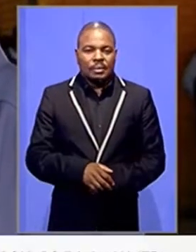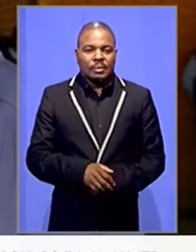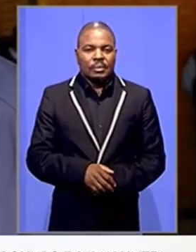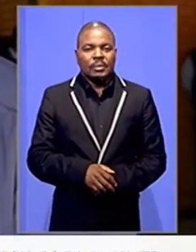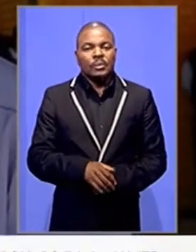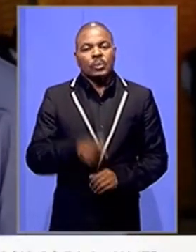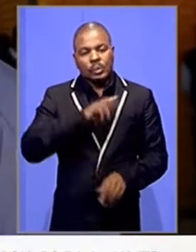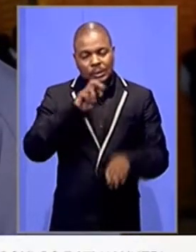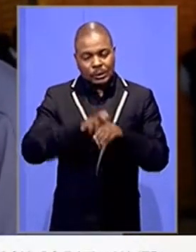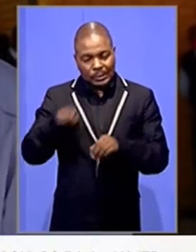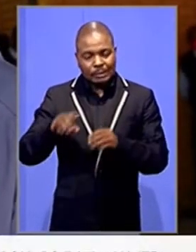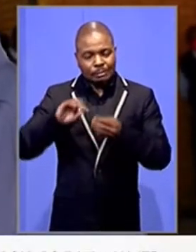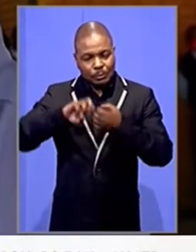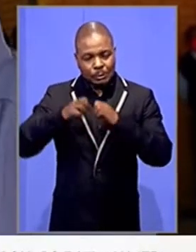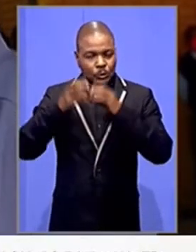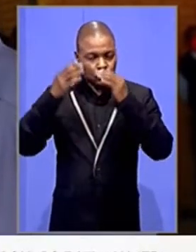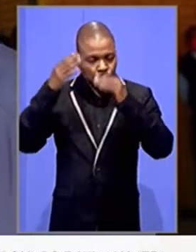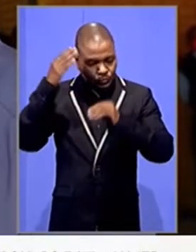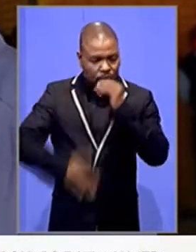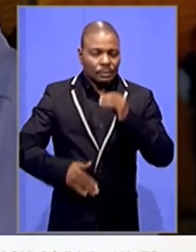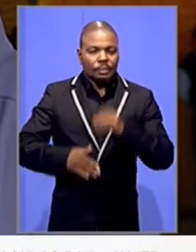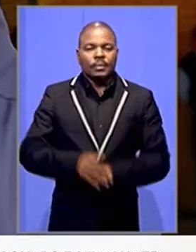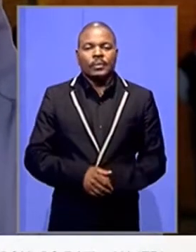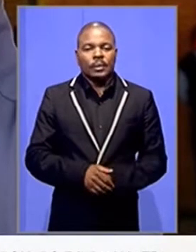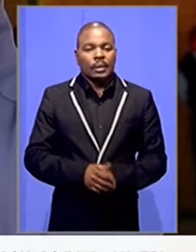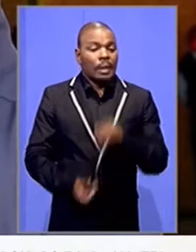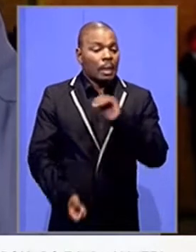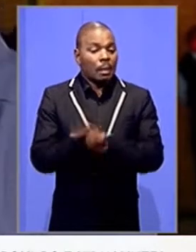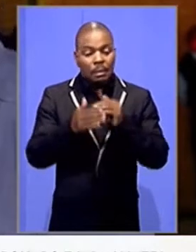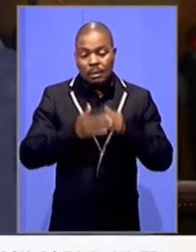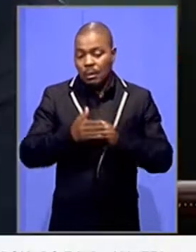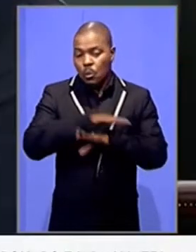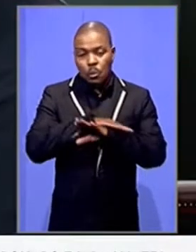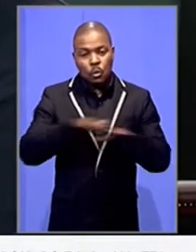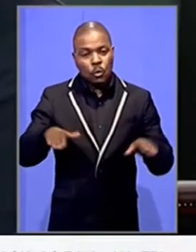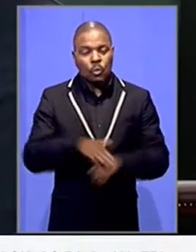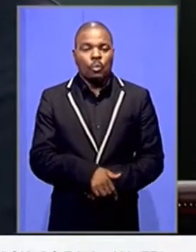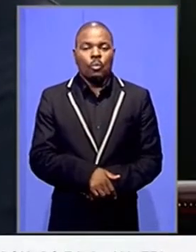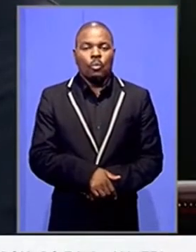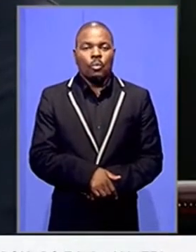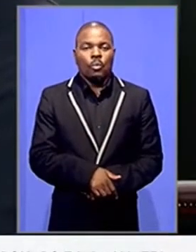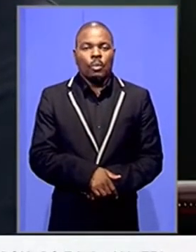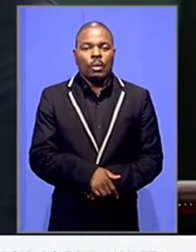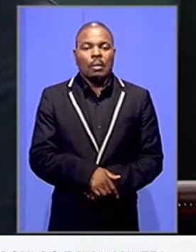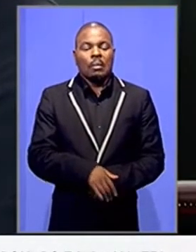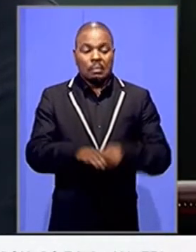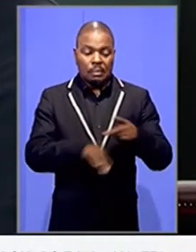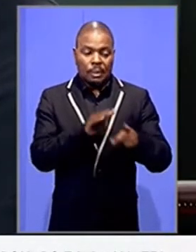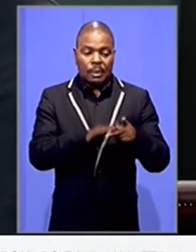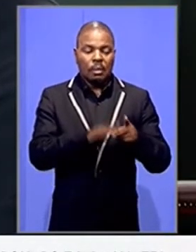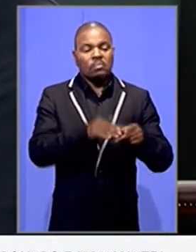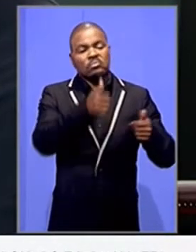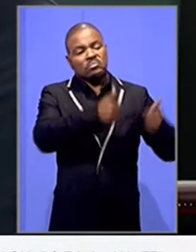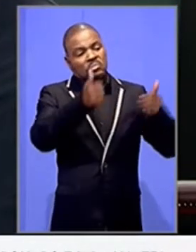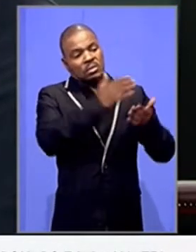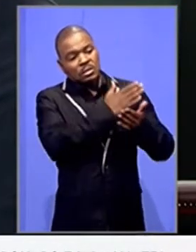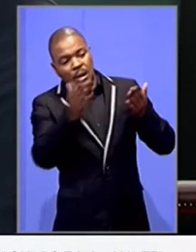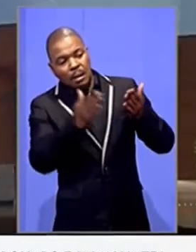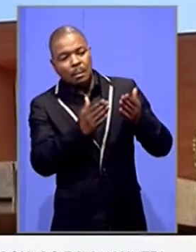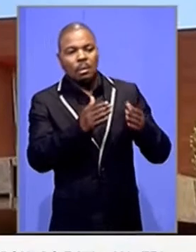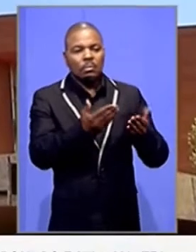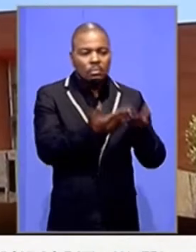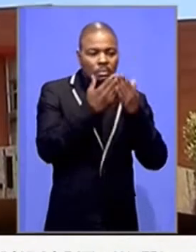re se tlise ko bokhutlong re se fetse se sa tlhola se diragala. Go le jalo go tlhageletse ditatofatso tsa batlhankela bao ba senang